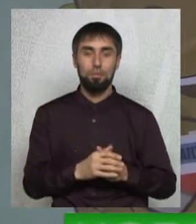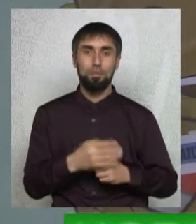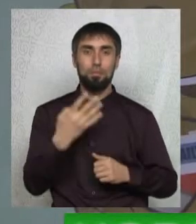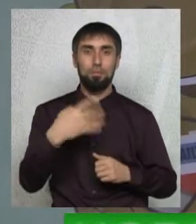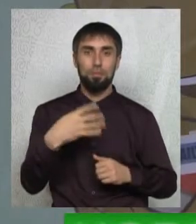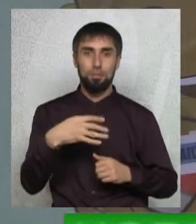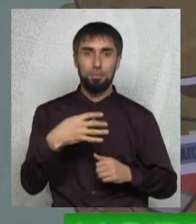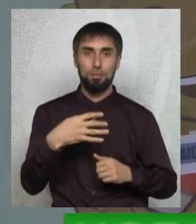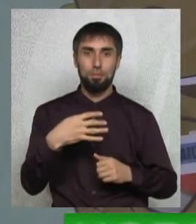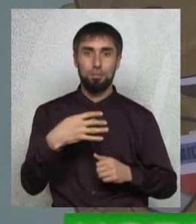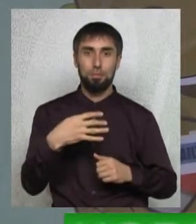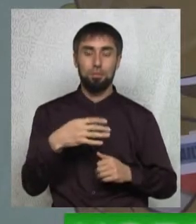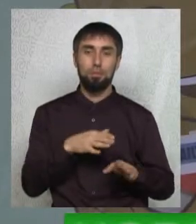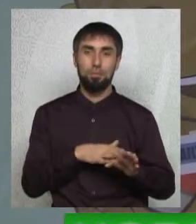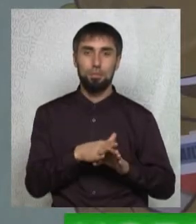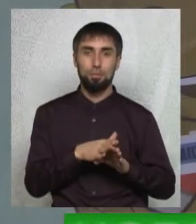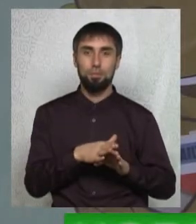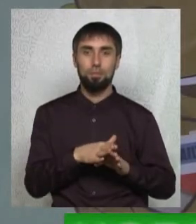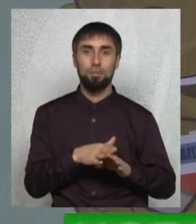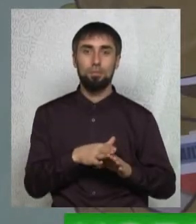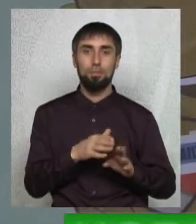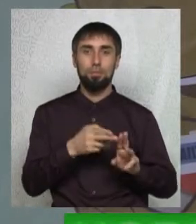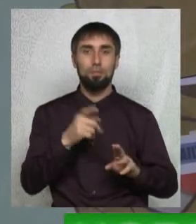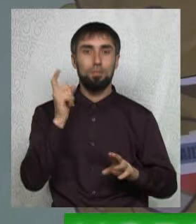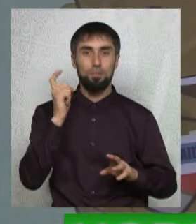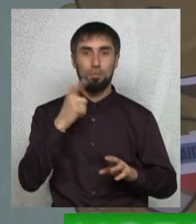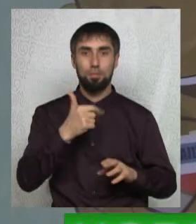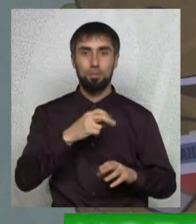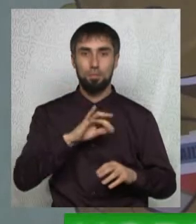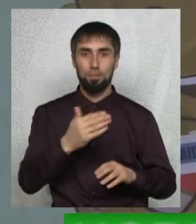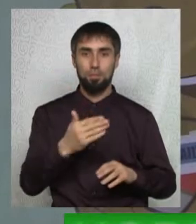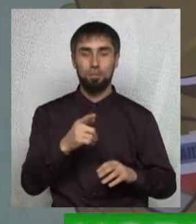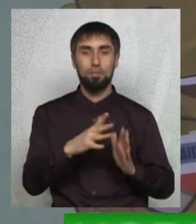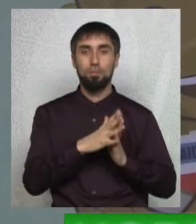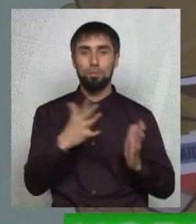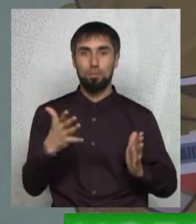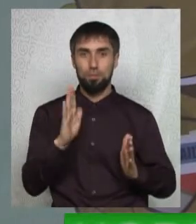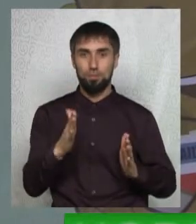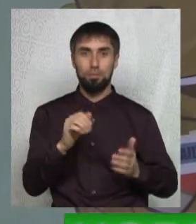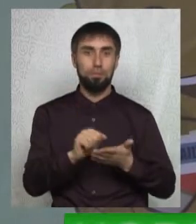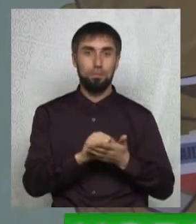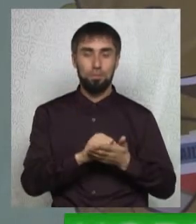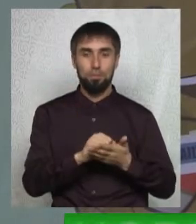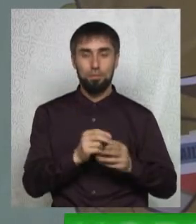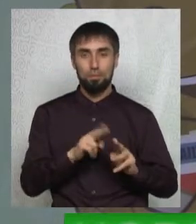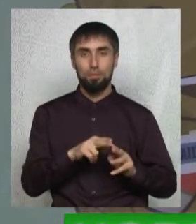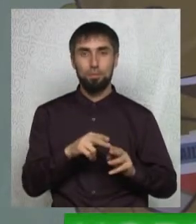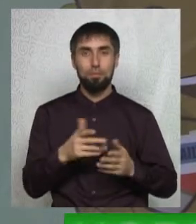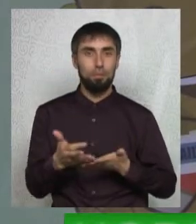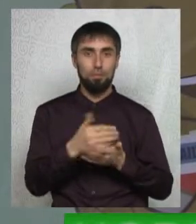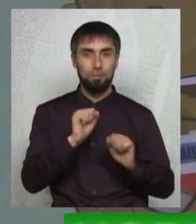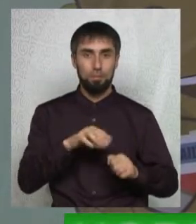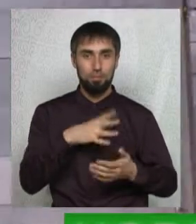40 полностью заполненным грузовым газелем. То есть вот такой большой объем бумаги на данный момент смогли собрать